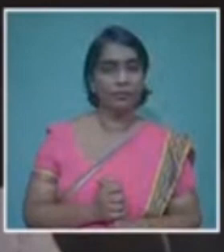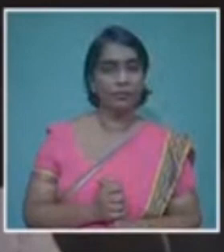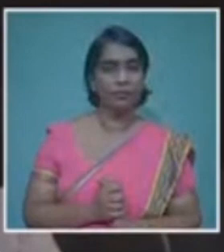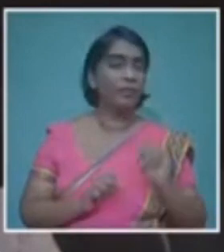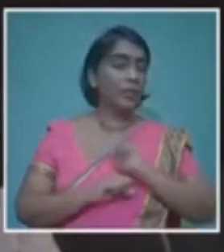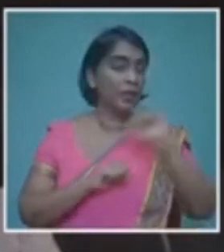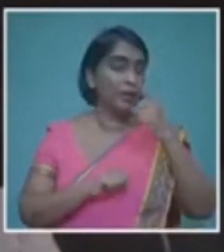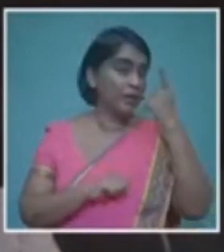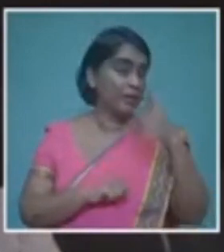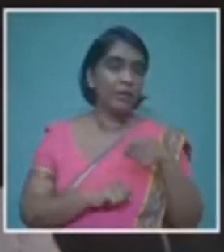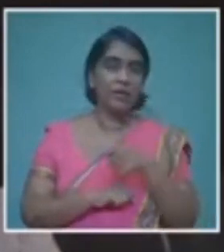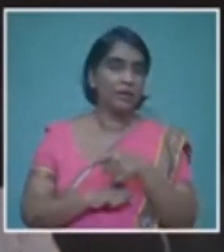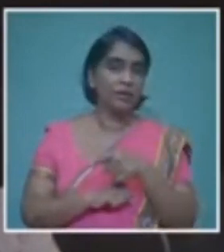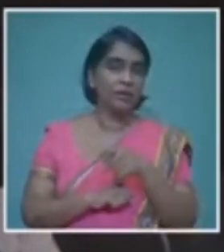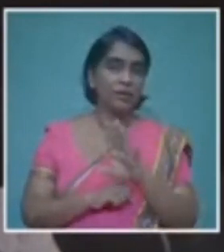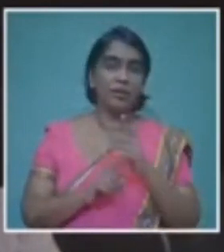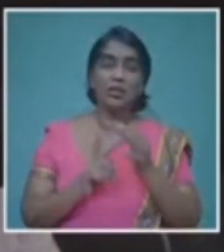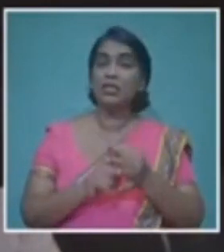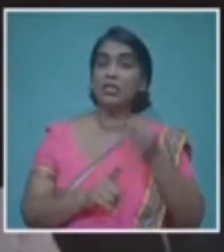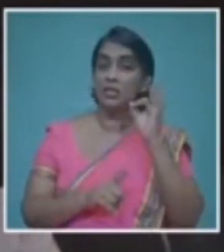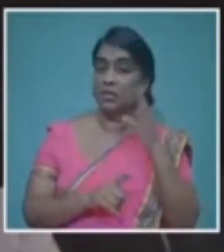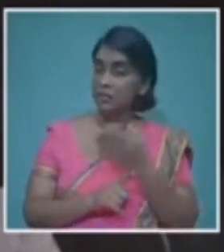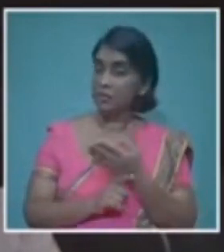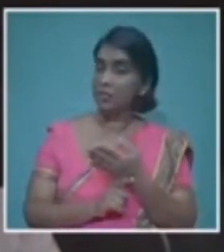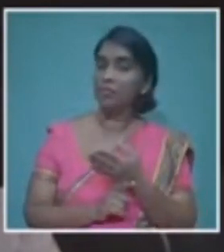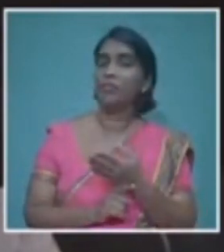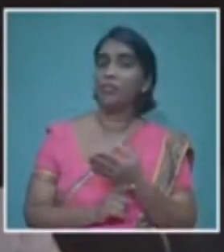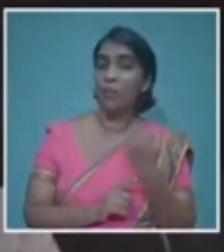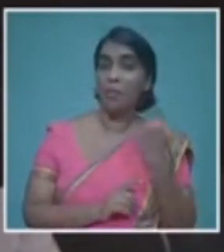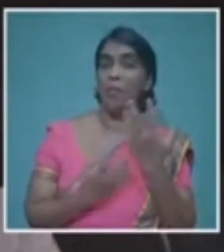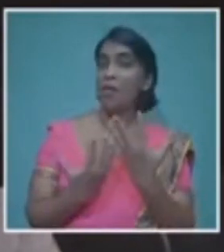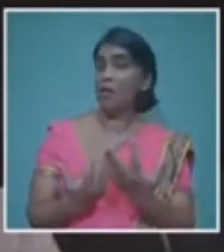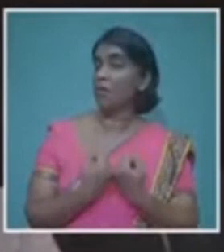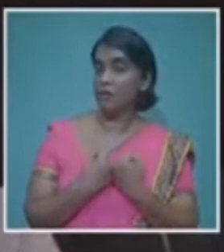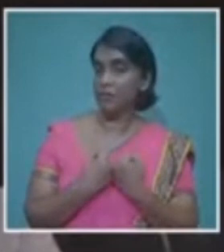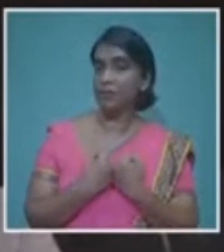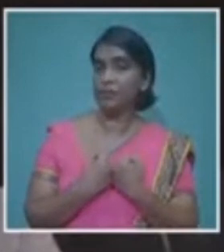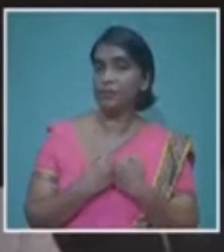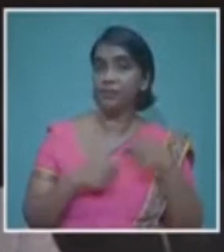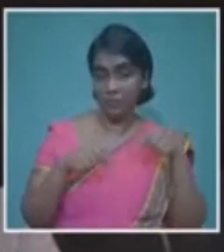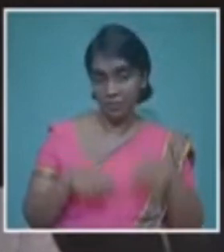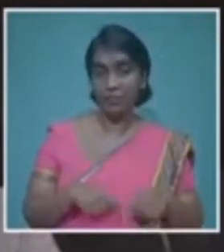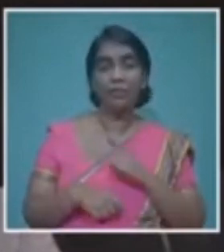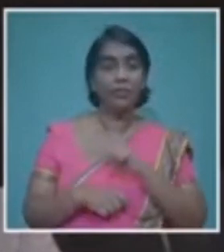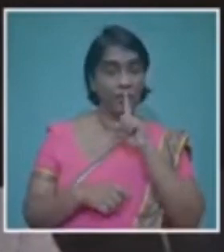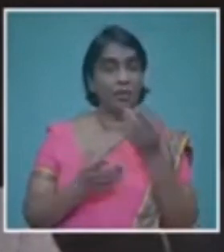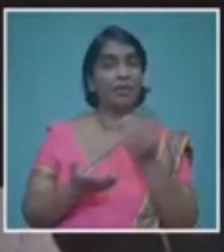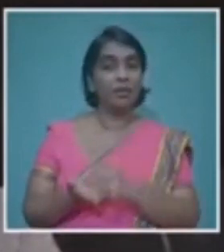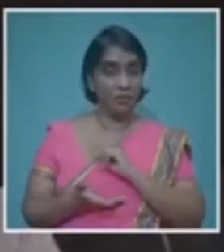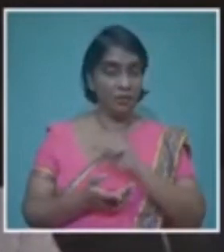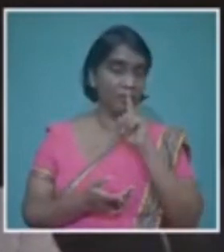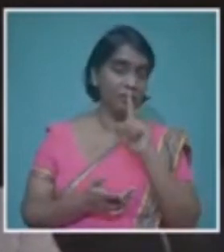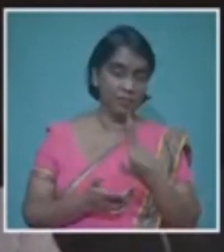अरगलय निसा नेवेलु जनाधिपति बलय ओहुट हिमी उने दैन एक अदत ओहु तव दुरटत अपिट